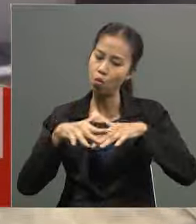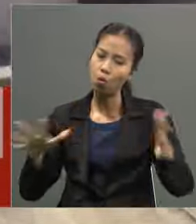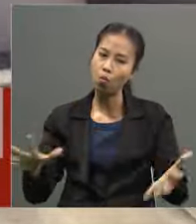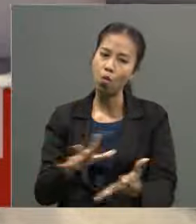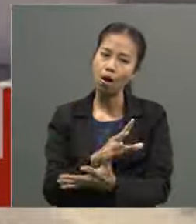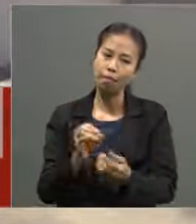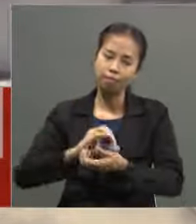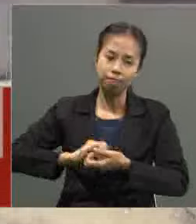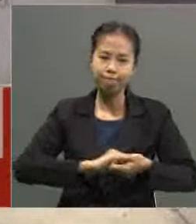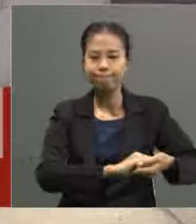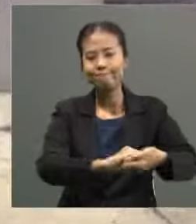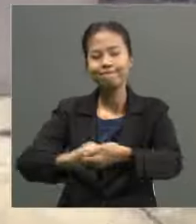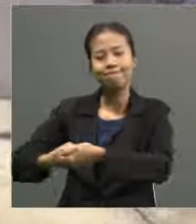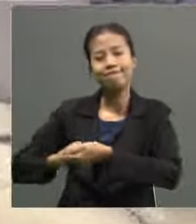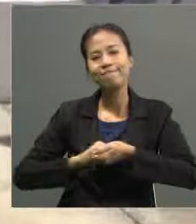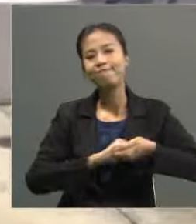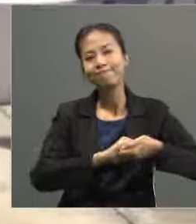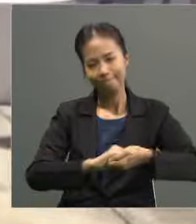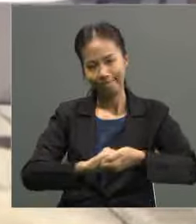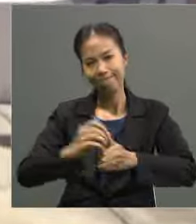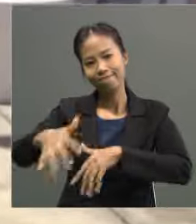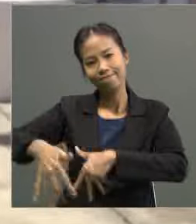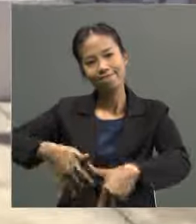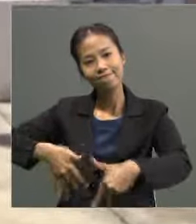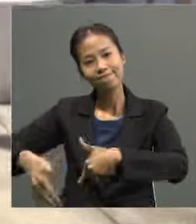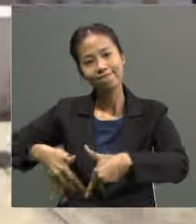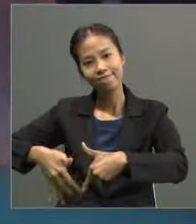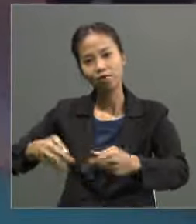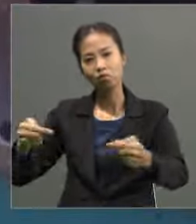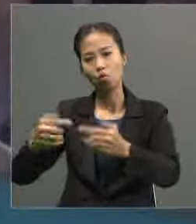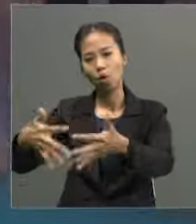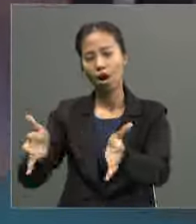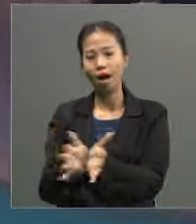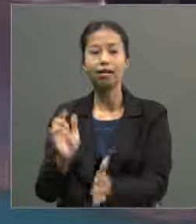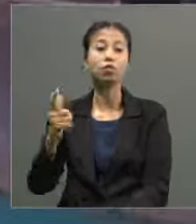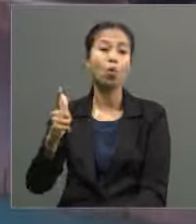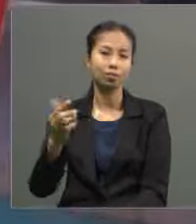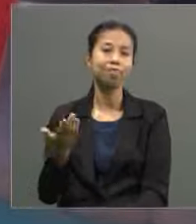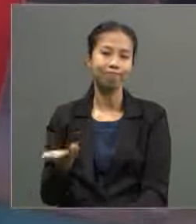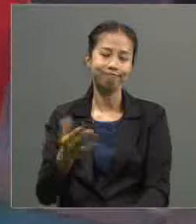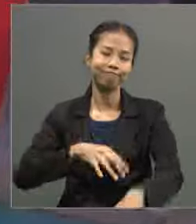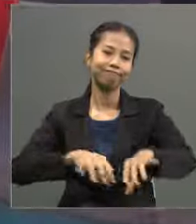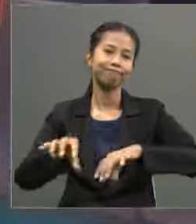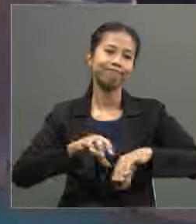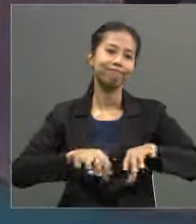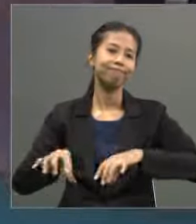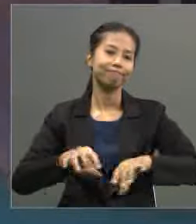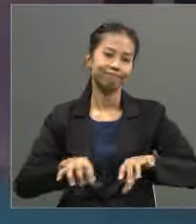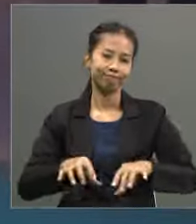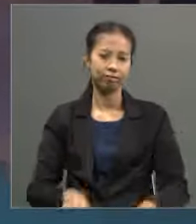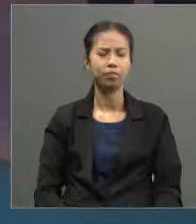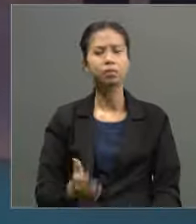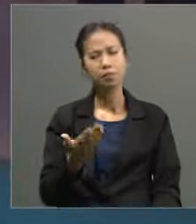สามัคคีสู้วิถีชาวชุมชนตลาดอ่างทองครับก็อยู่ที่อ่างทองนเองงานที่จัดขึ้นเนี่ยนะครับก็มีการ